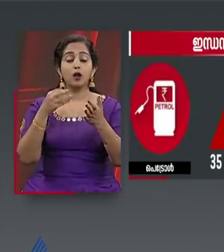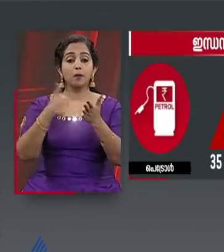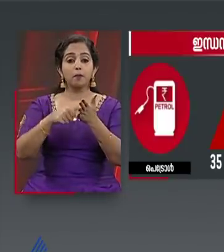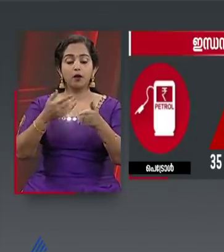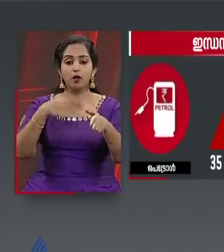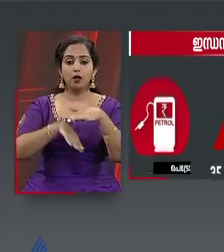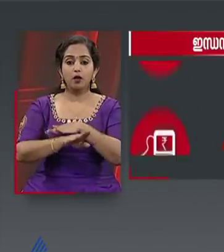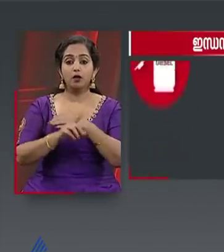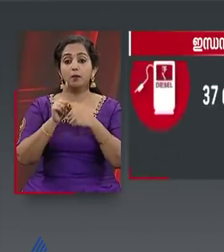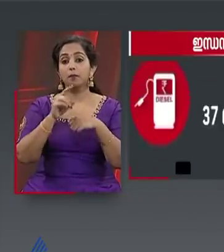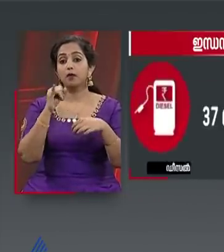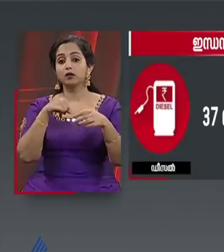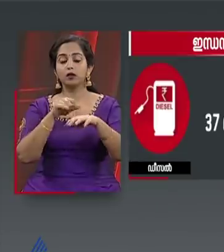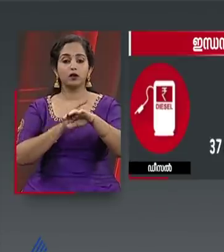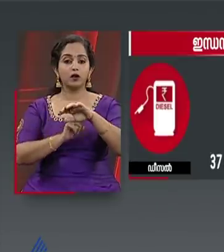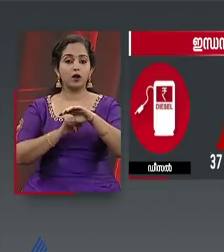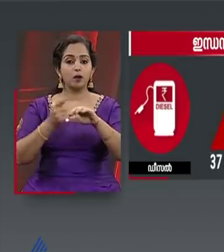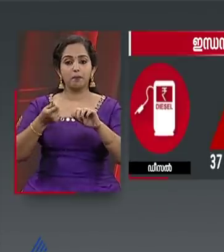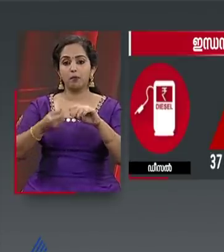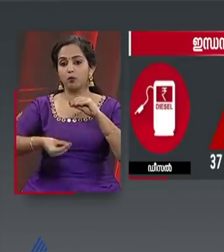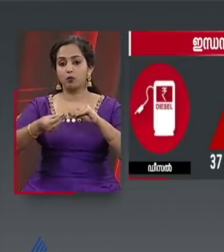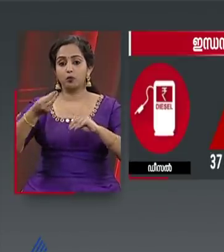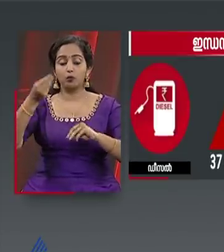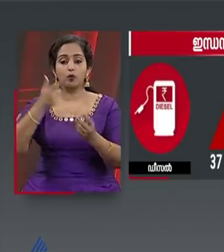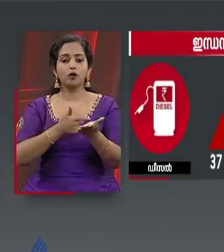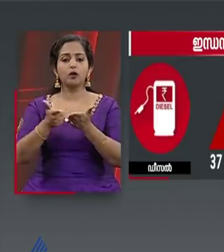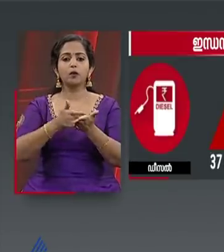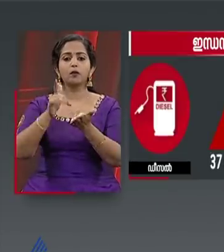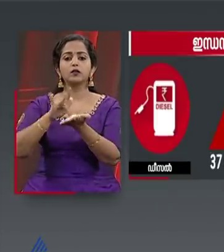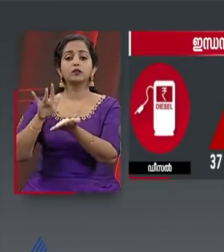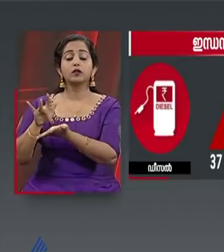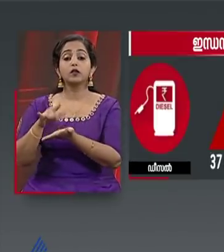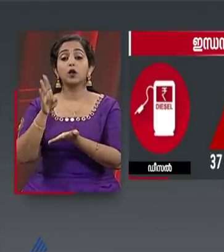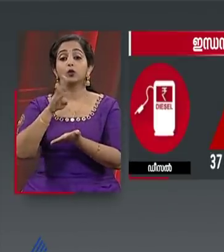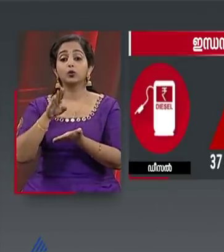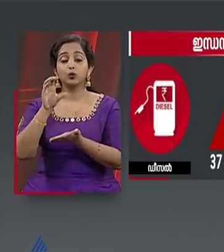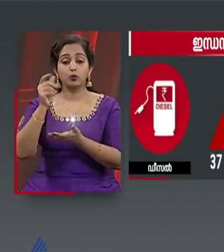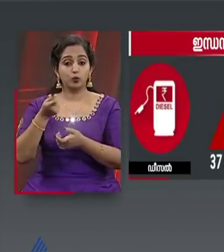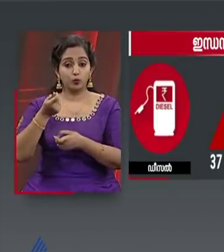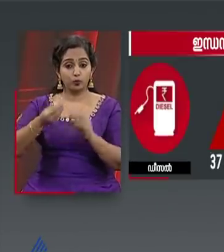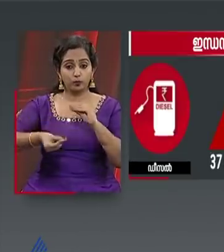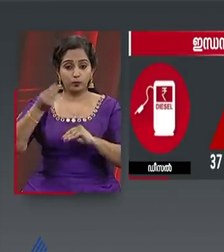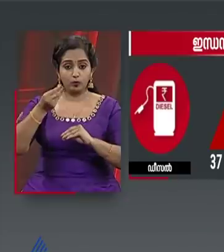കൂടിയത്. ഇതോടെ വിവിധ ജില്ലകളിലെ ഗ്രാമീണ മേഖലകളിൽ വില 90 കടന്നു. തിരുവനന്തപുരം നഗരത്തിൽ പെട്രോൾ വില